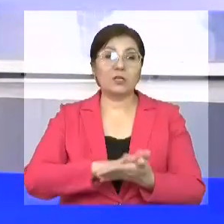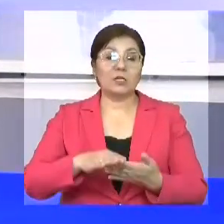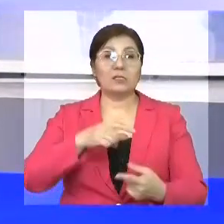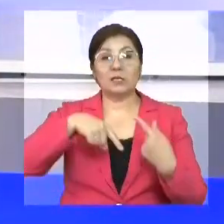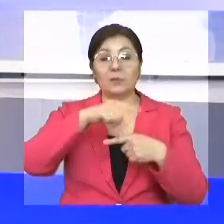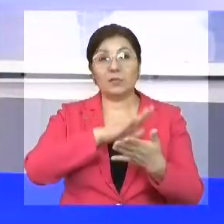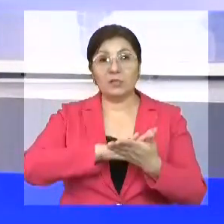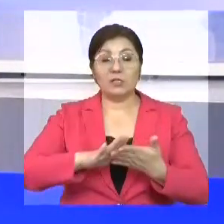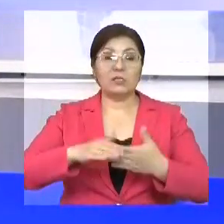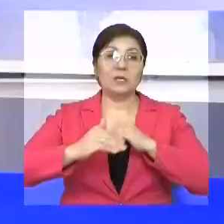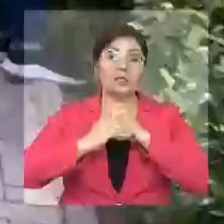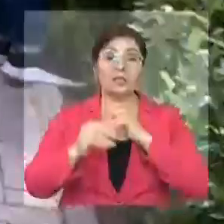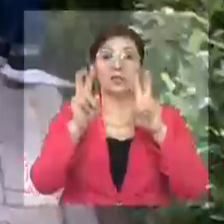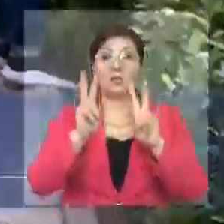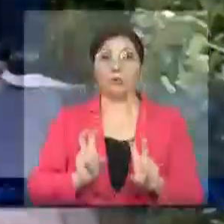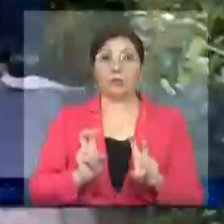чистая территория».